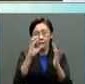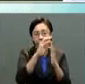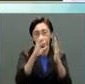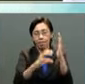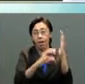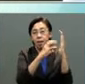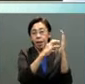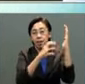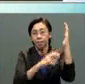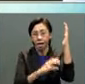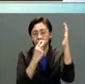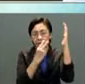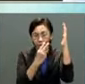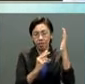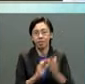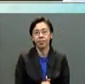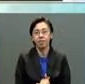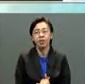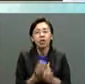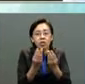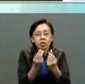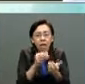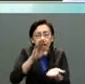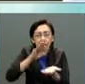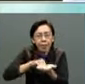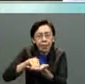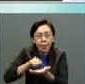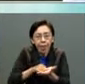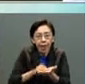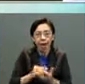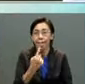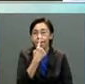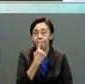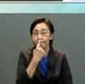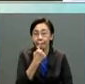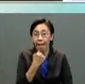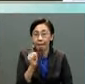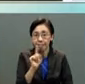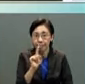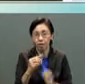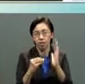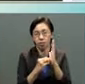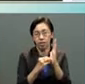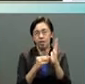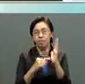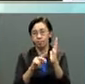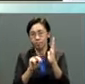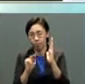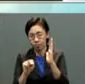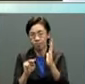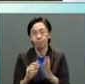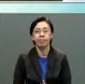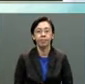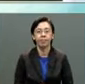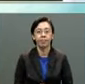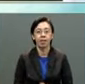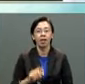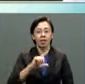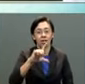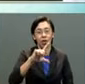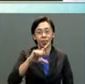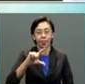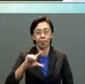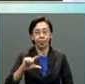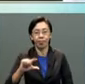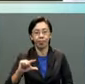งอันนี้ก็เป็นตัวเลขสะสมนะครับก็จะเห็นว่าสีแดงคือกรุงเทพและนนทบุรีนะครับก็ลดลงมา